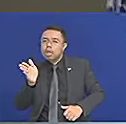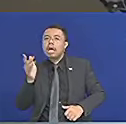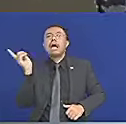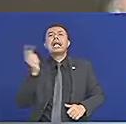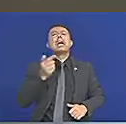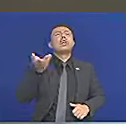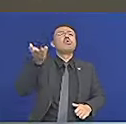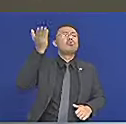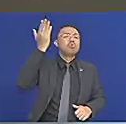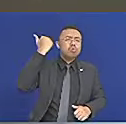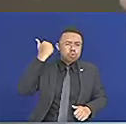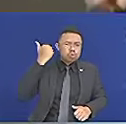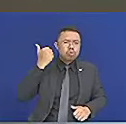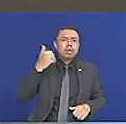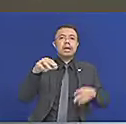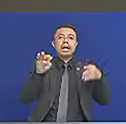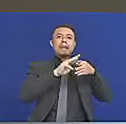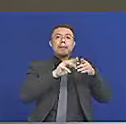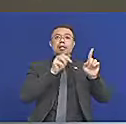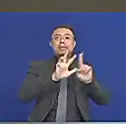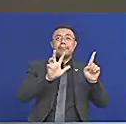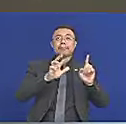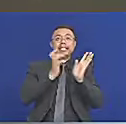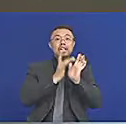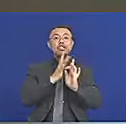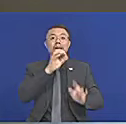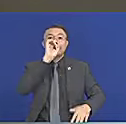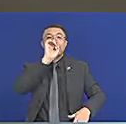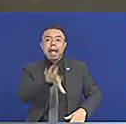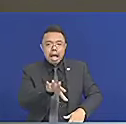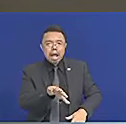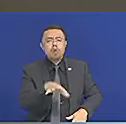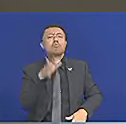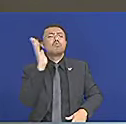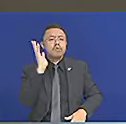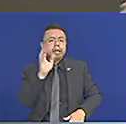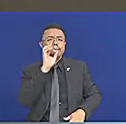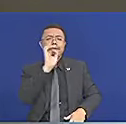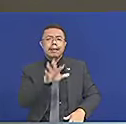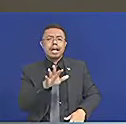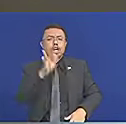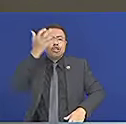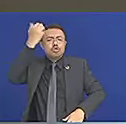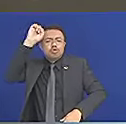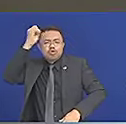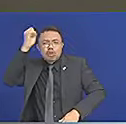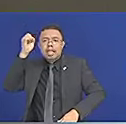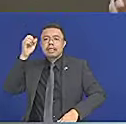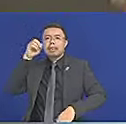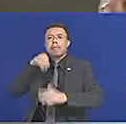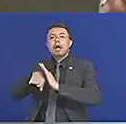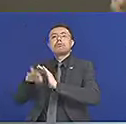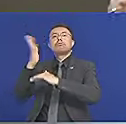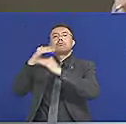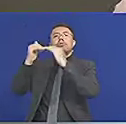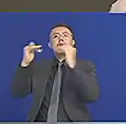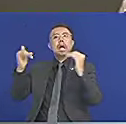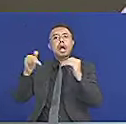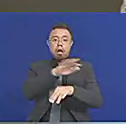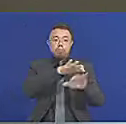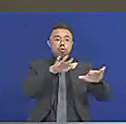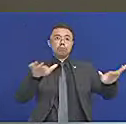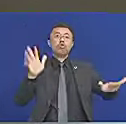dari dulu di Matius 19 Yesus juga berkata kok. Memang sukar. Murid-muridnya juga